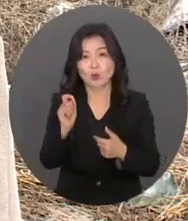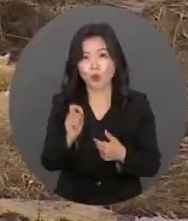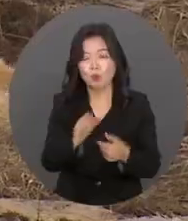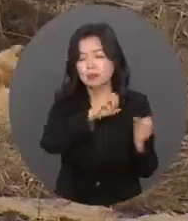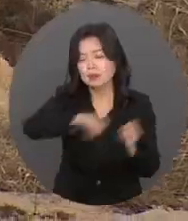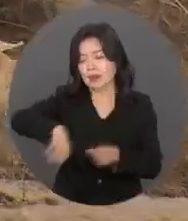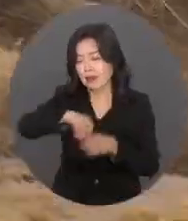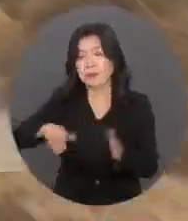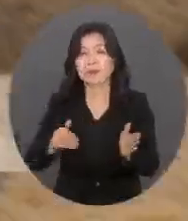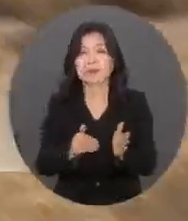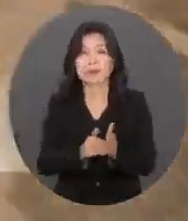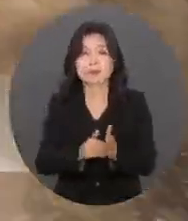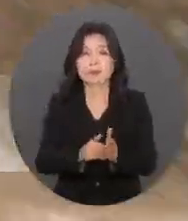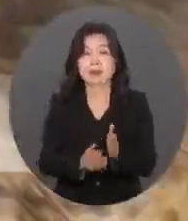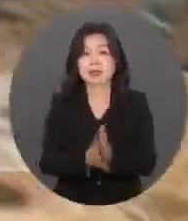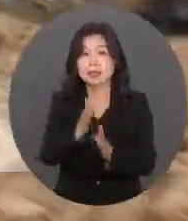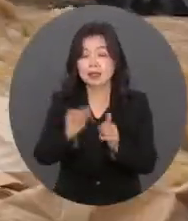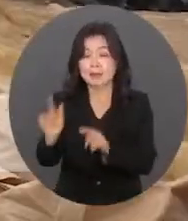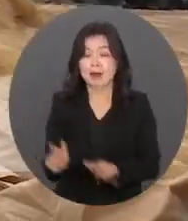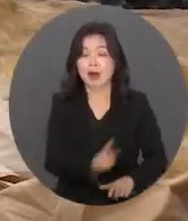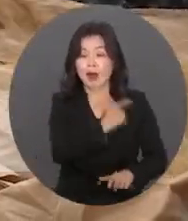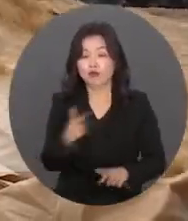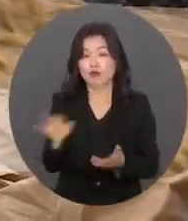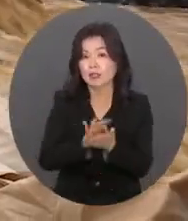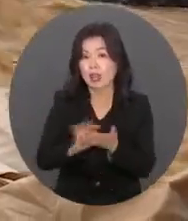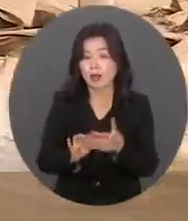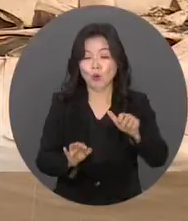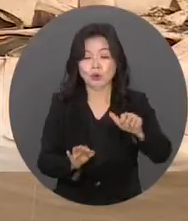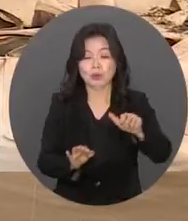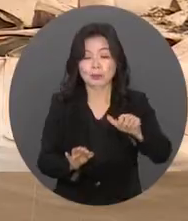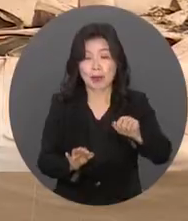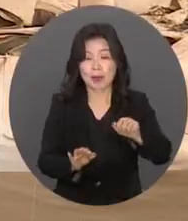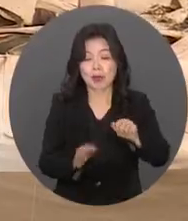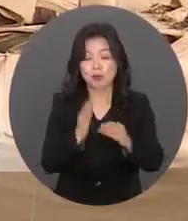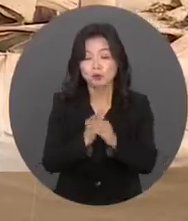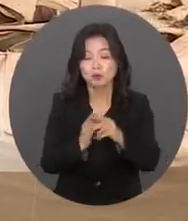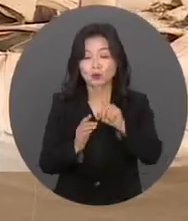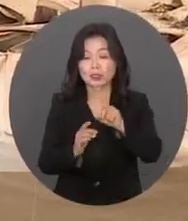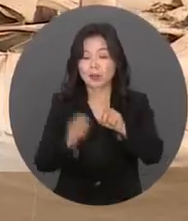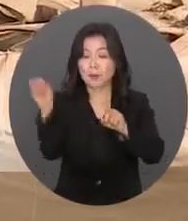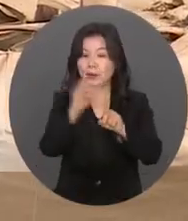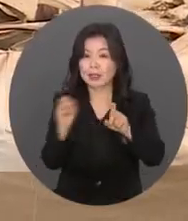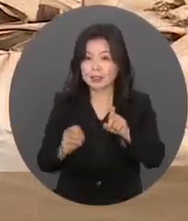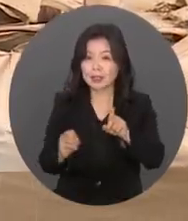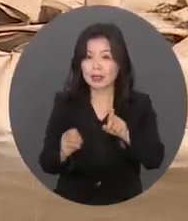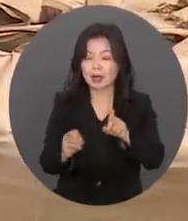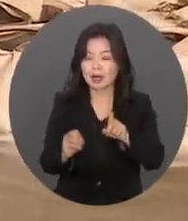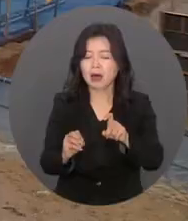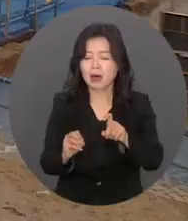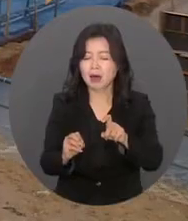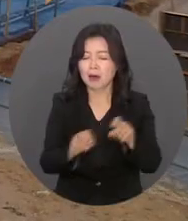추정됩니다. 광주 시민들이 하루 사용하는 수돗물 50만 톤의 10%가 반나절 만에 허망하게 사라진